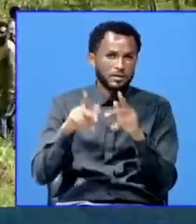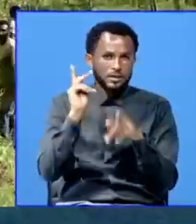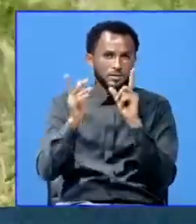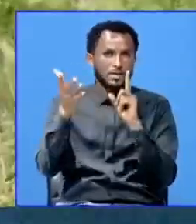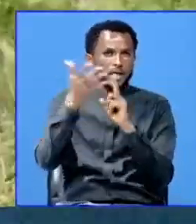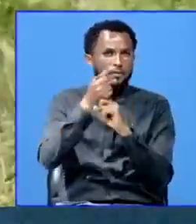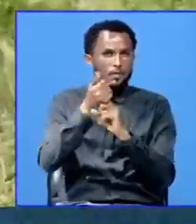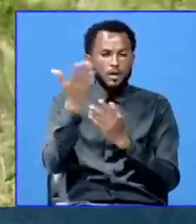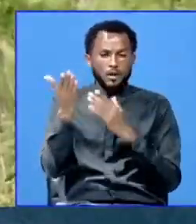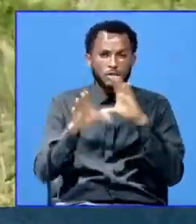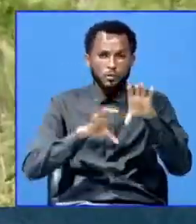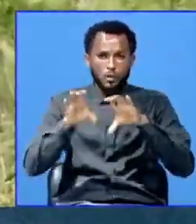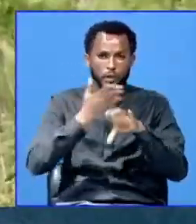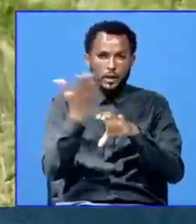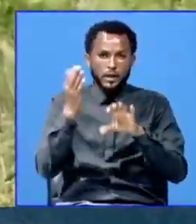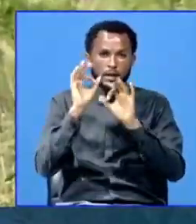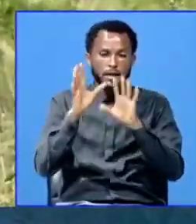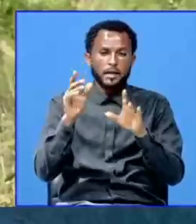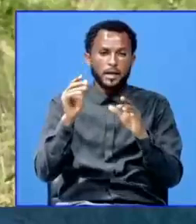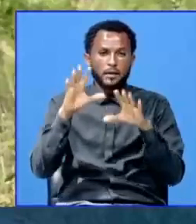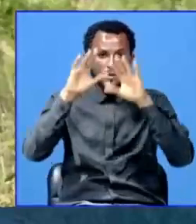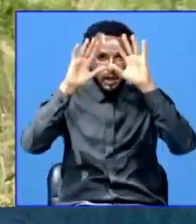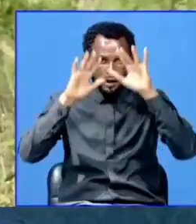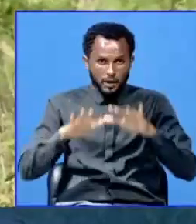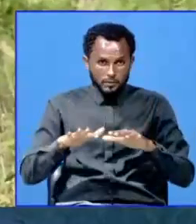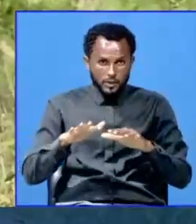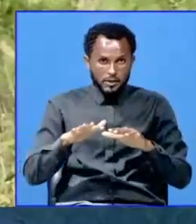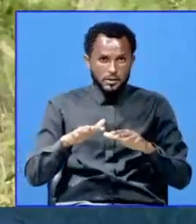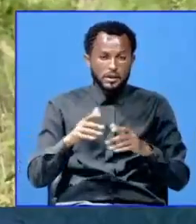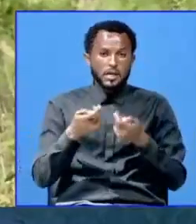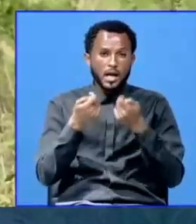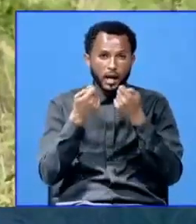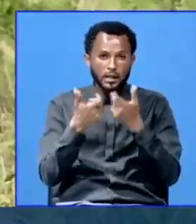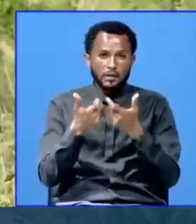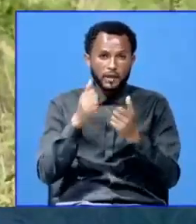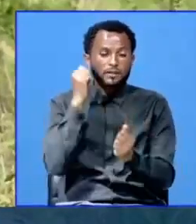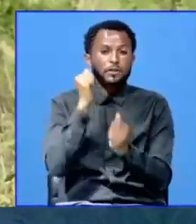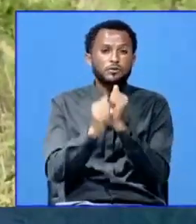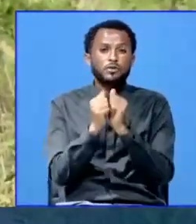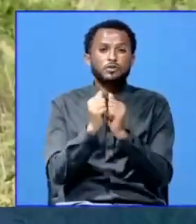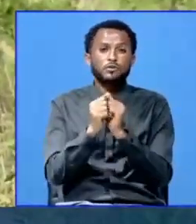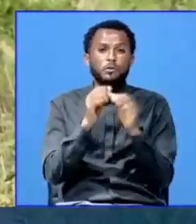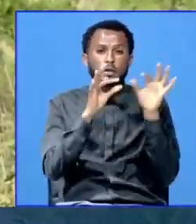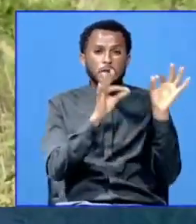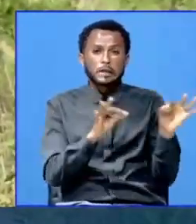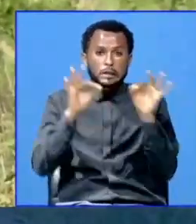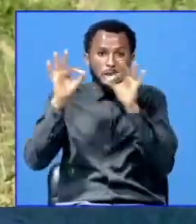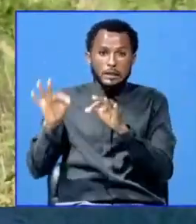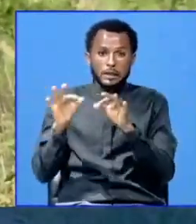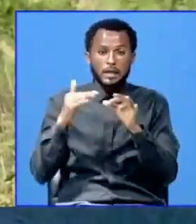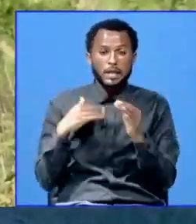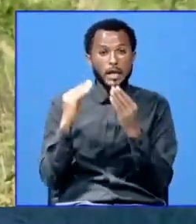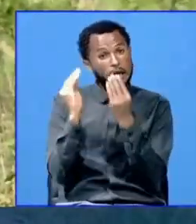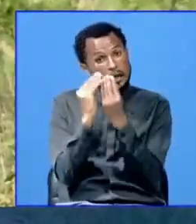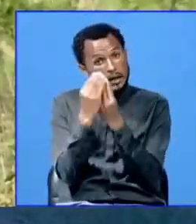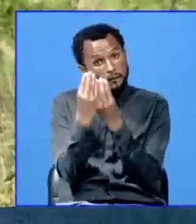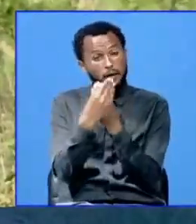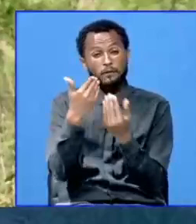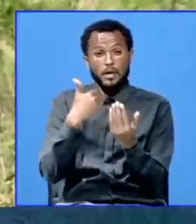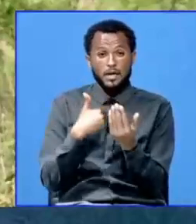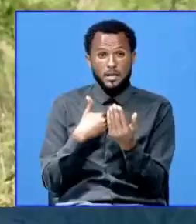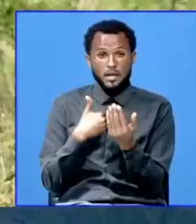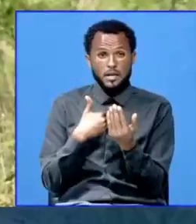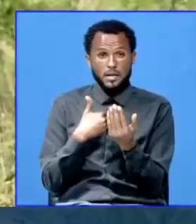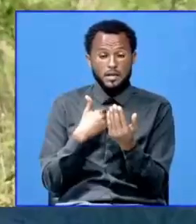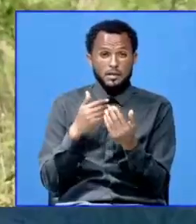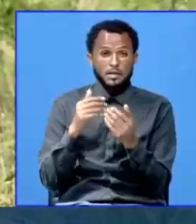تقورو نقر إلا هزوون أبزا خرم تزيع تراباري بنا تن زبرا سوان كنتكا أنا لنا كنكا خوانا لنا عادق ما